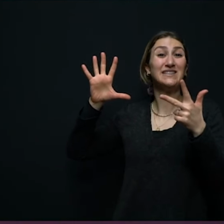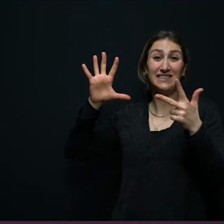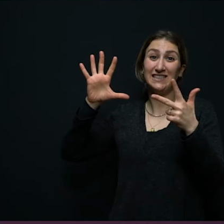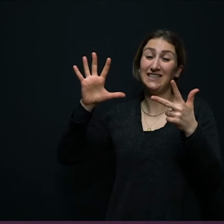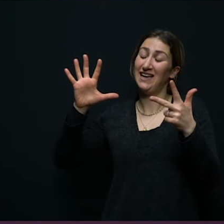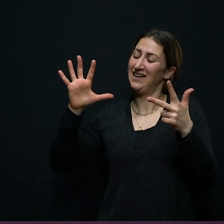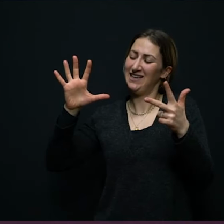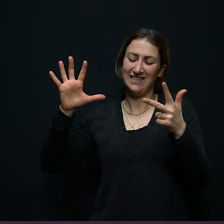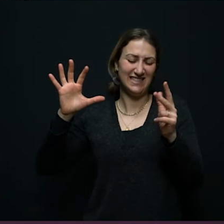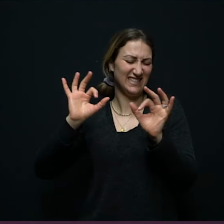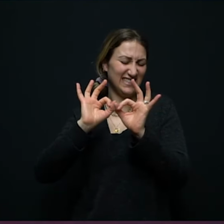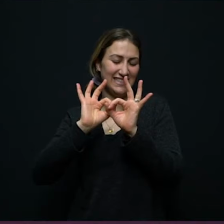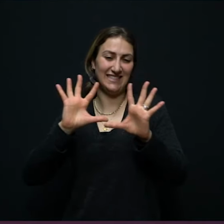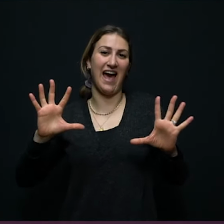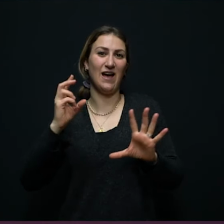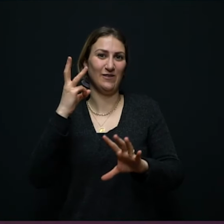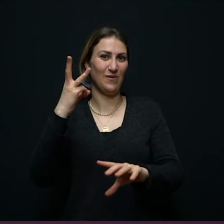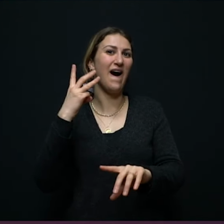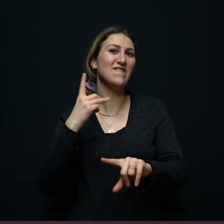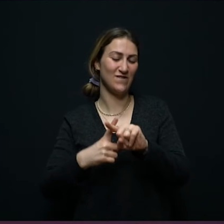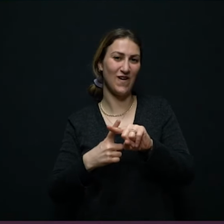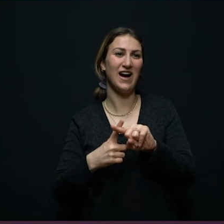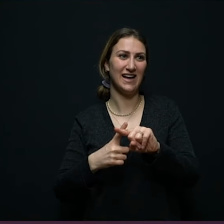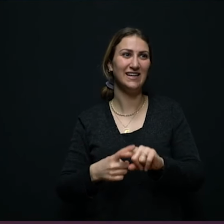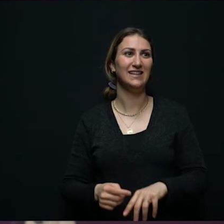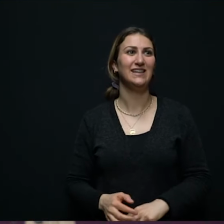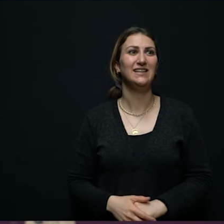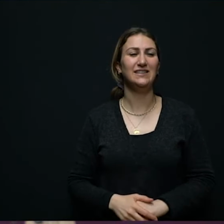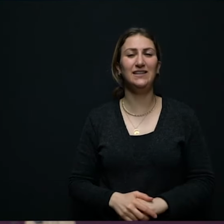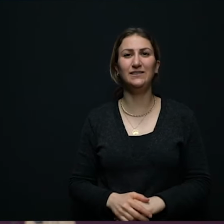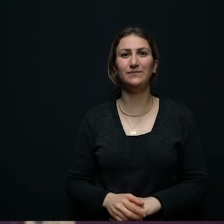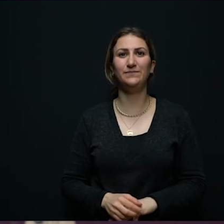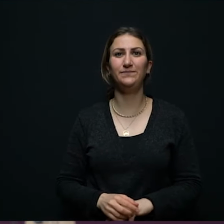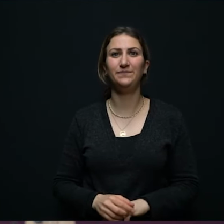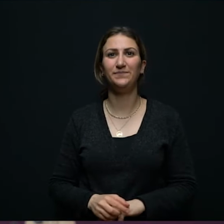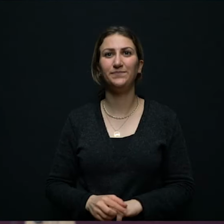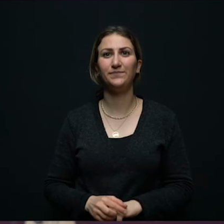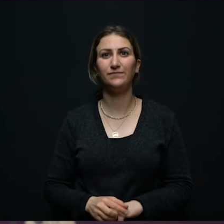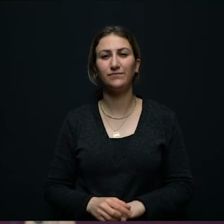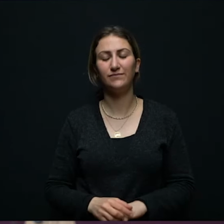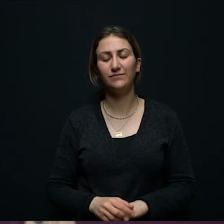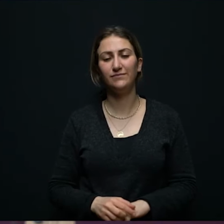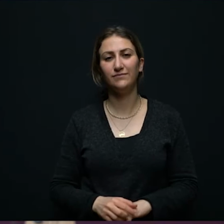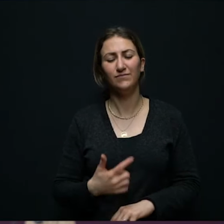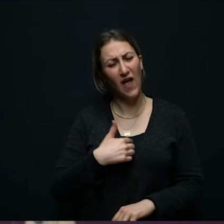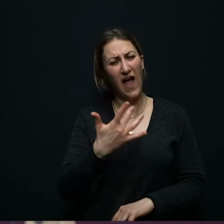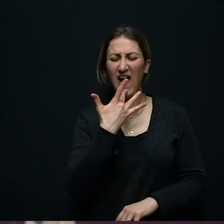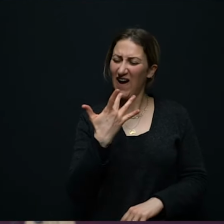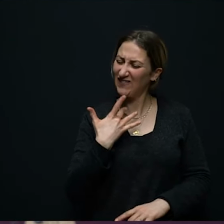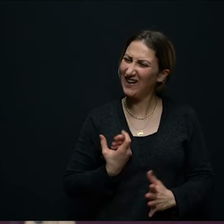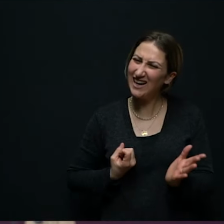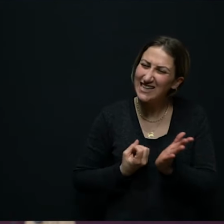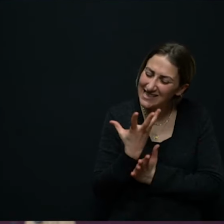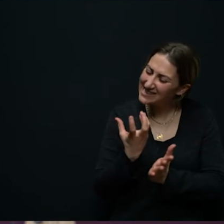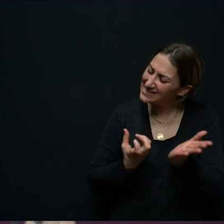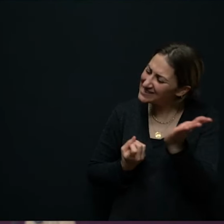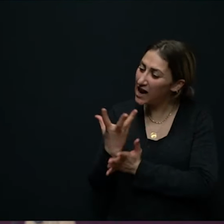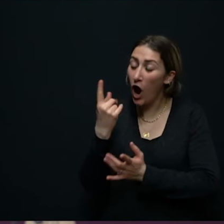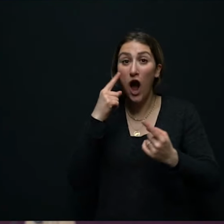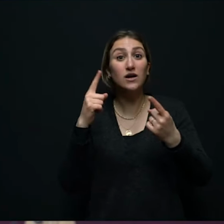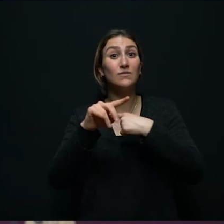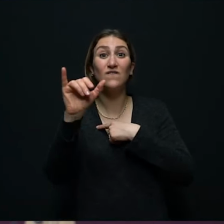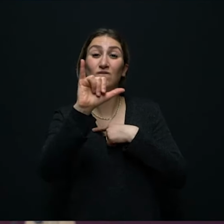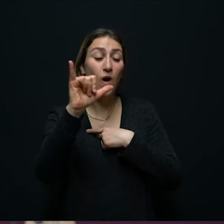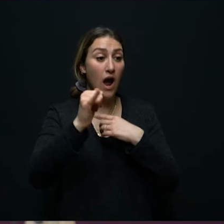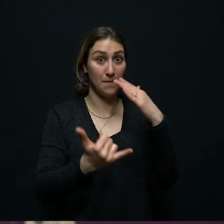j'aimerais vraiment vous parler de la beauté de la sainteté ce matin j'aimerais que vous puissiez sortir d'ici avec un désir l